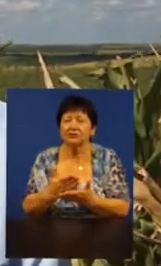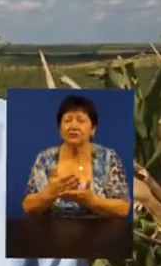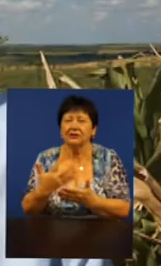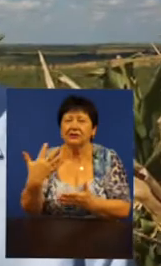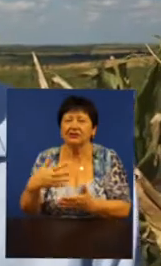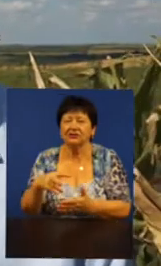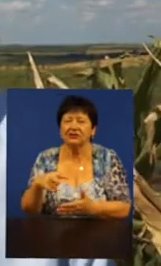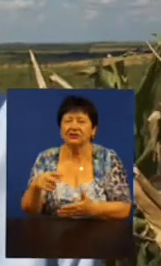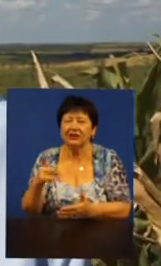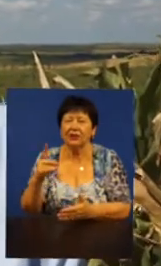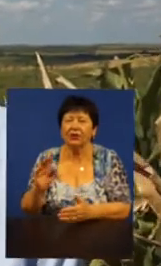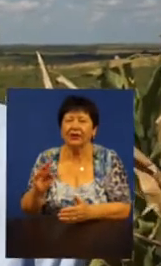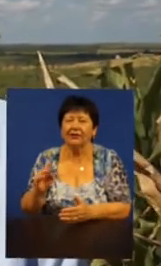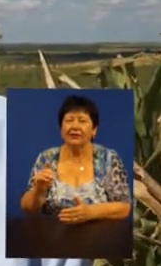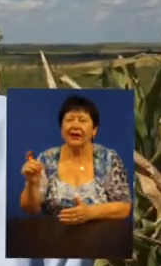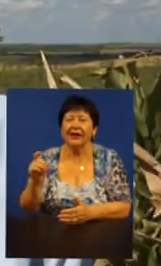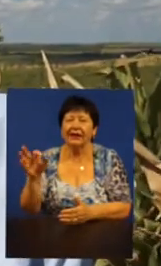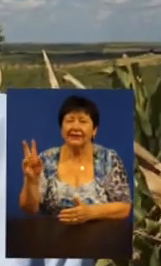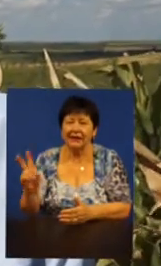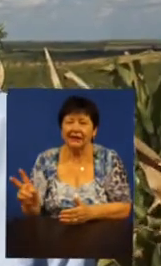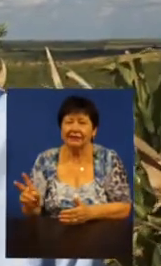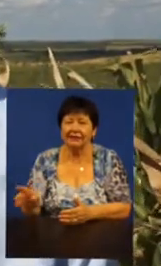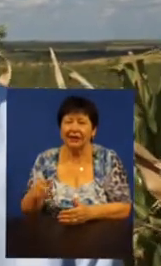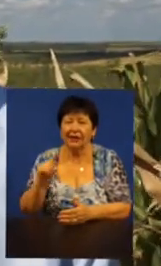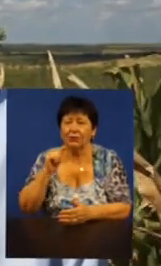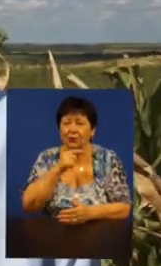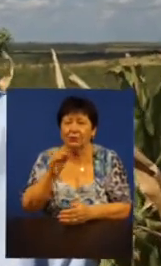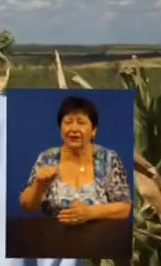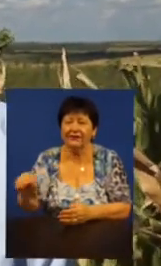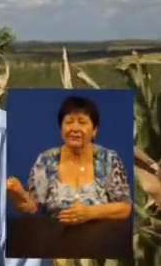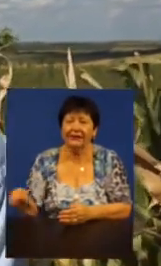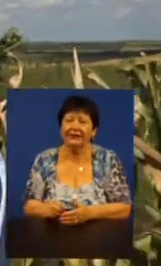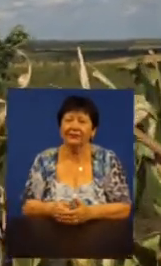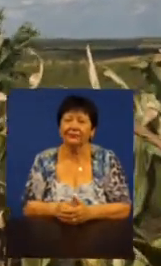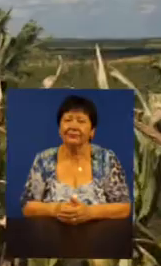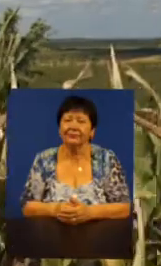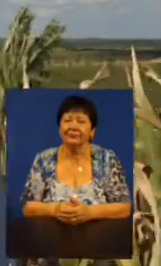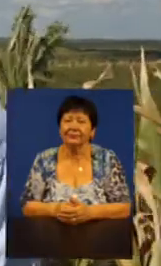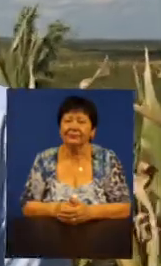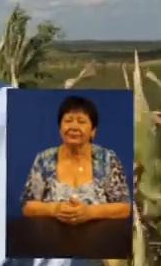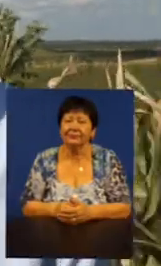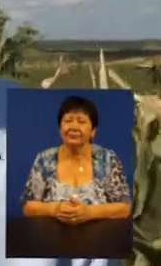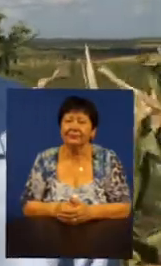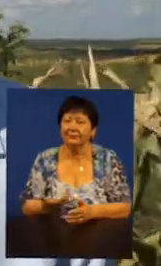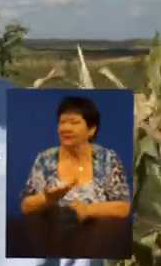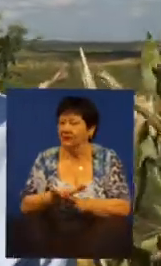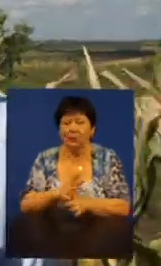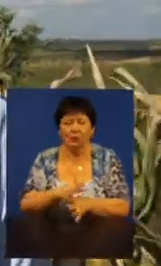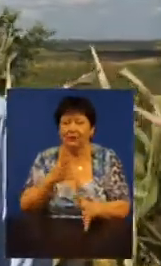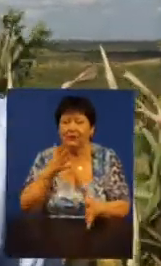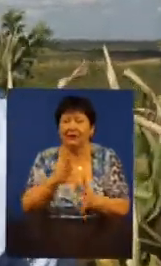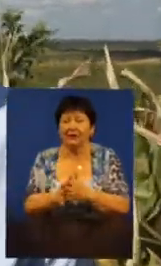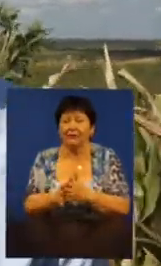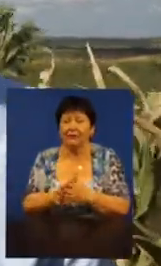de mii, deci la un hectar de porumb de semănat. Așa că sunt tare mulți cheltuieli,